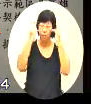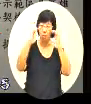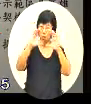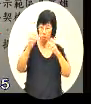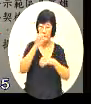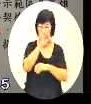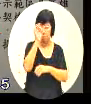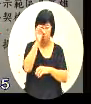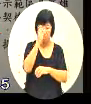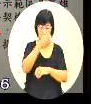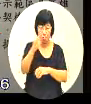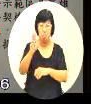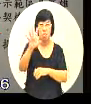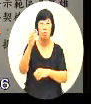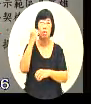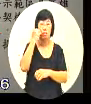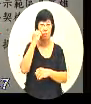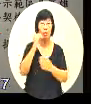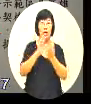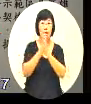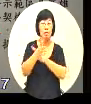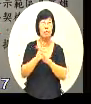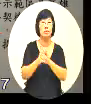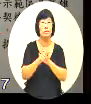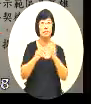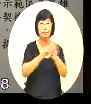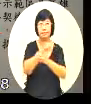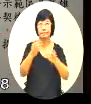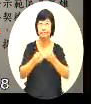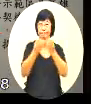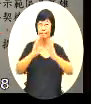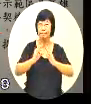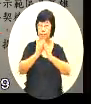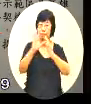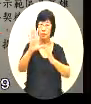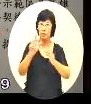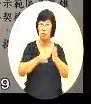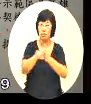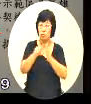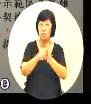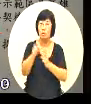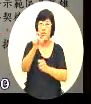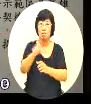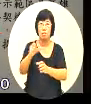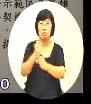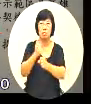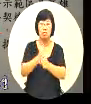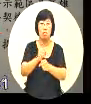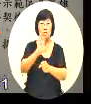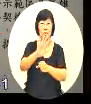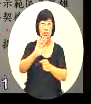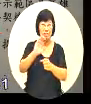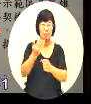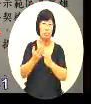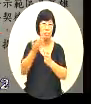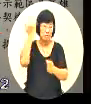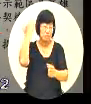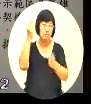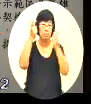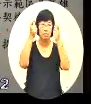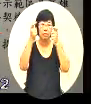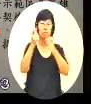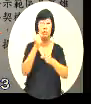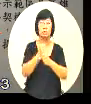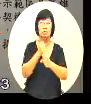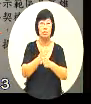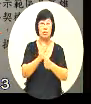区，我知道经发局也有专案在研究如何推动。那么高雄当时有很多相关局处也